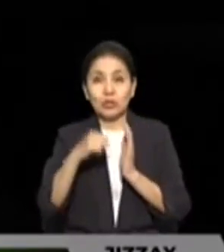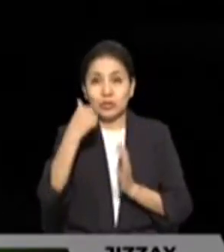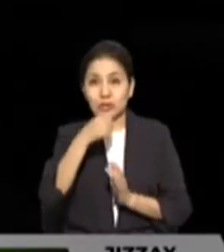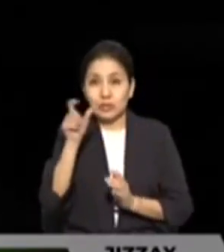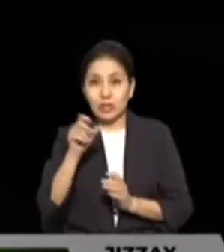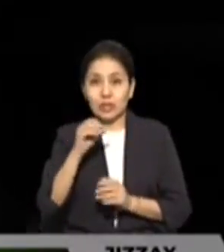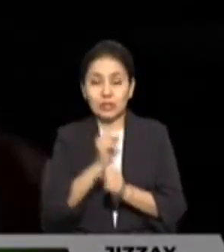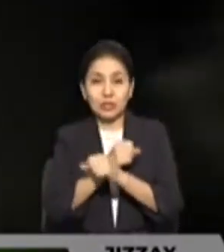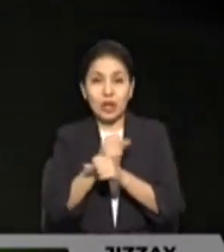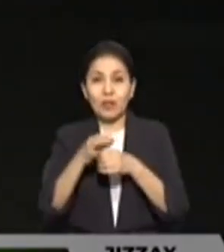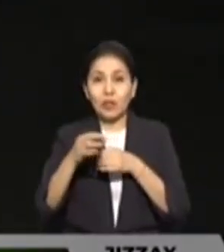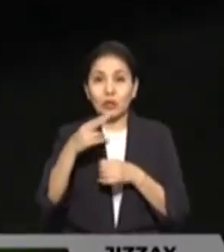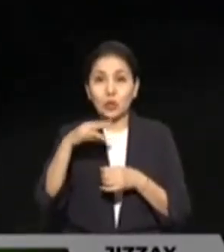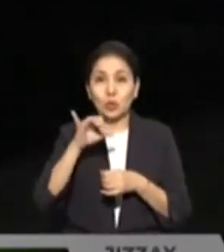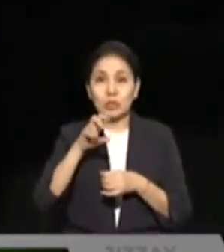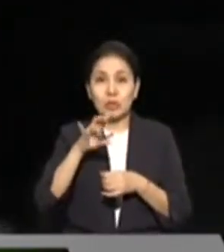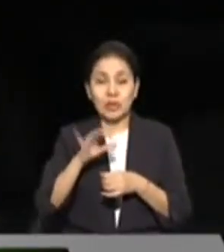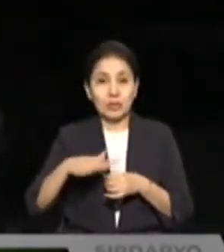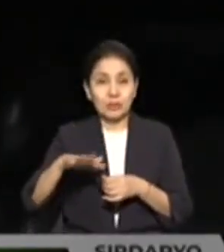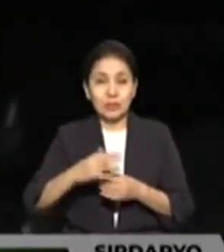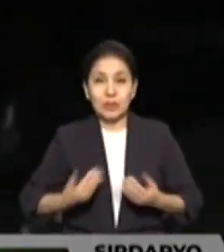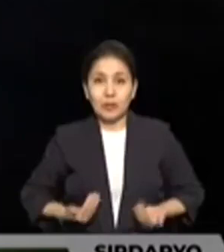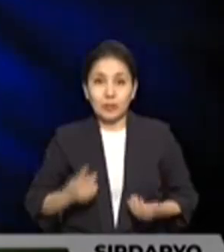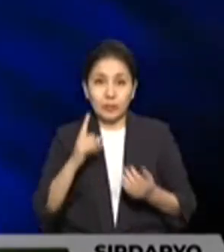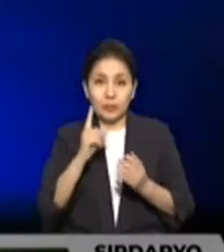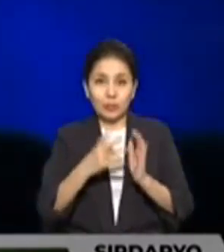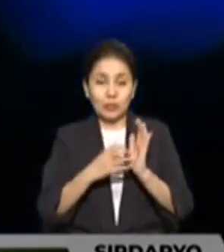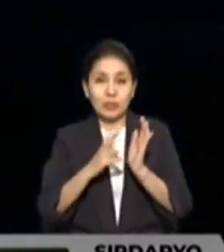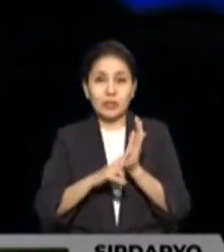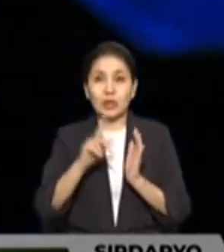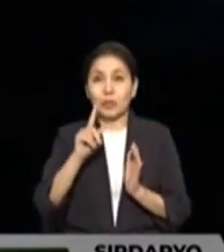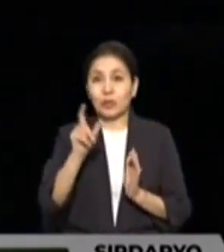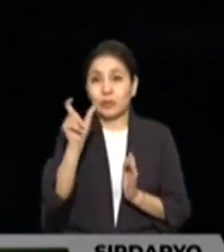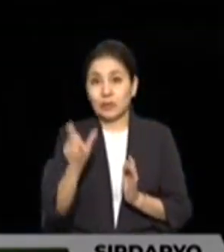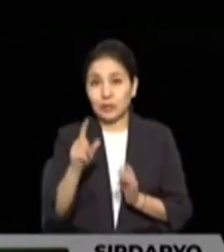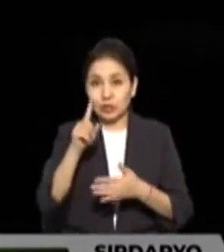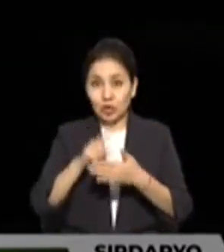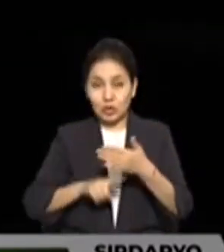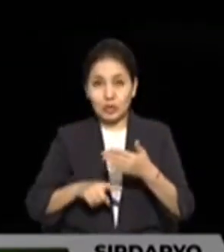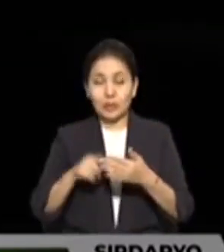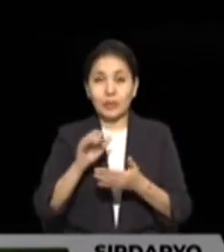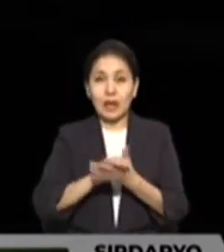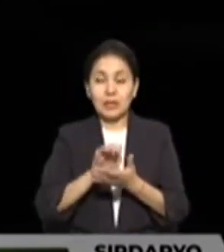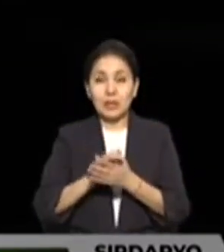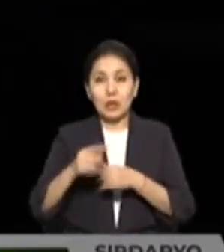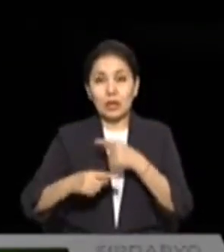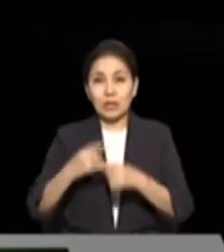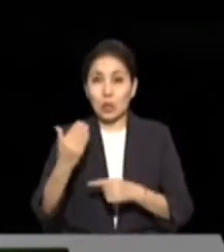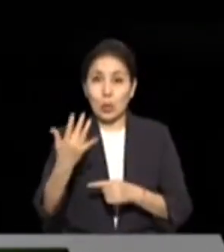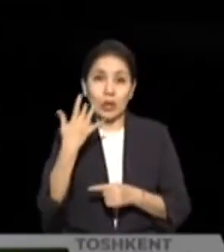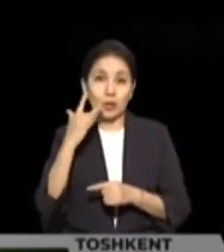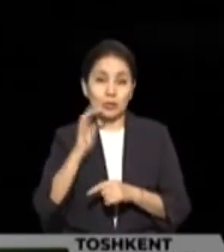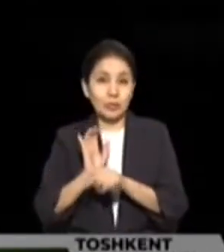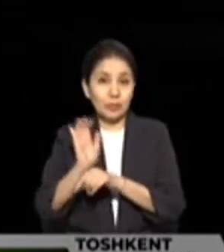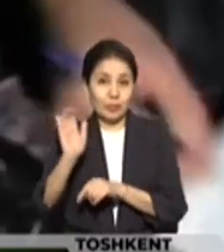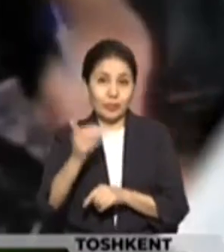shaxs Jizzax viloyatining Do'stlik tumanida istiqomat qiluvchi 1981-yilda tug'ilgan fuqaroning ishonchiga kirib, tanishlari yordamida uni Qo'shma